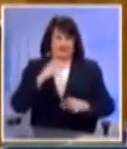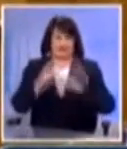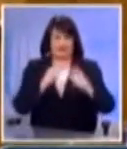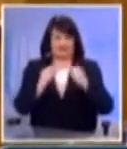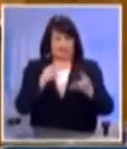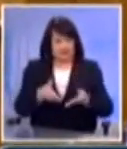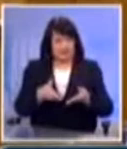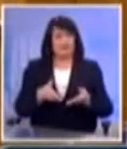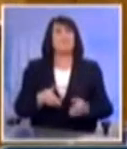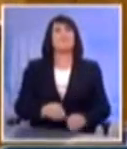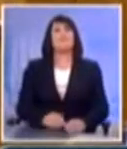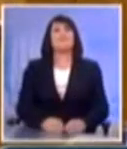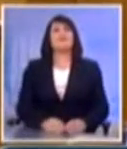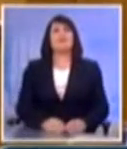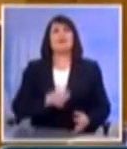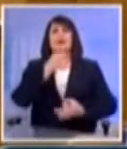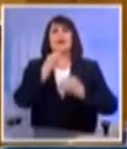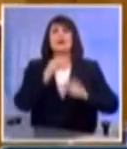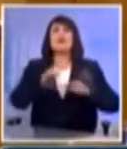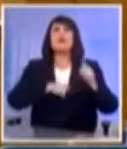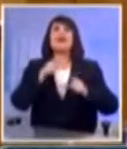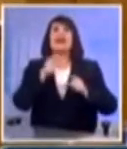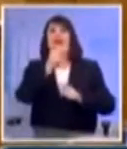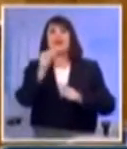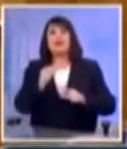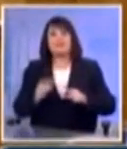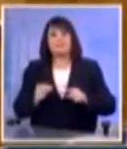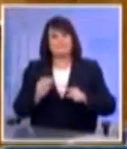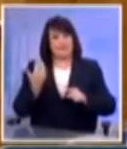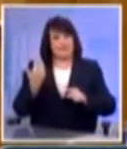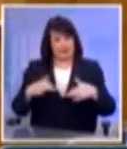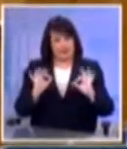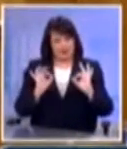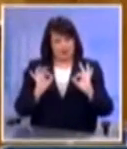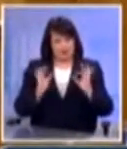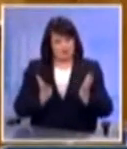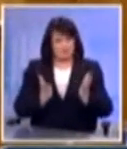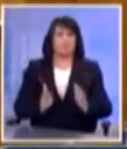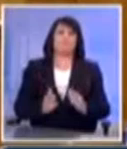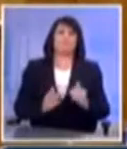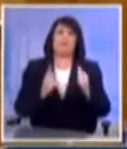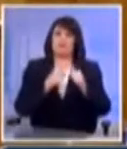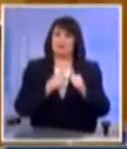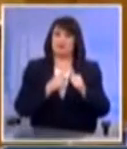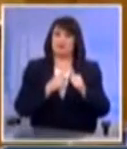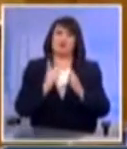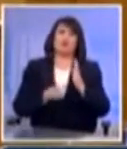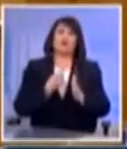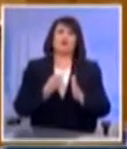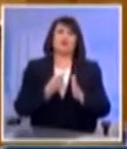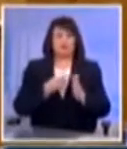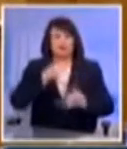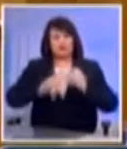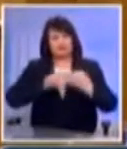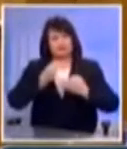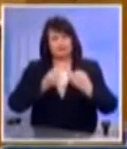συνεδρίασης να βάλω μερικά πράγματα στη θέση τους. Είναι άλλωστε και η πρώτη δυνατότητα που έχουμε